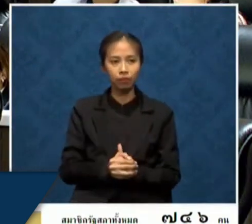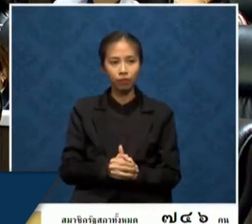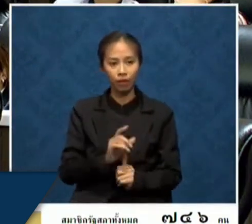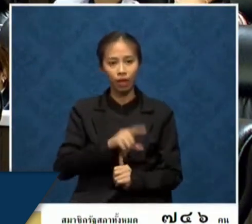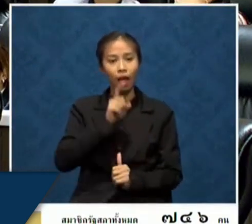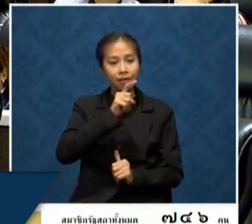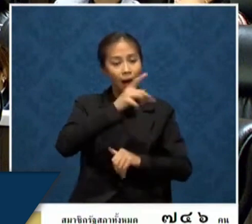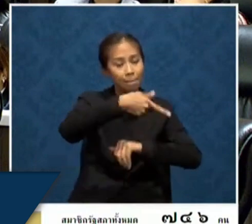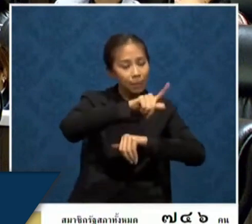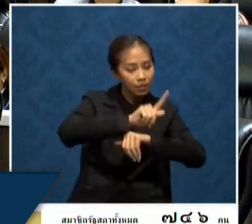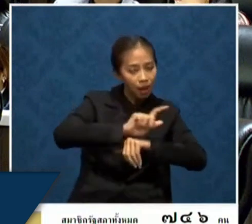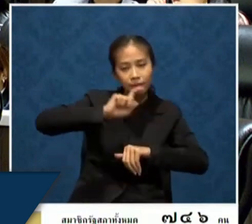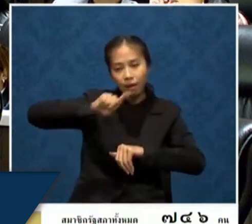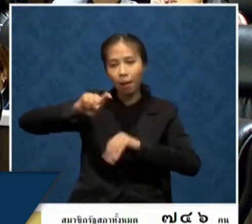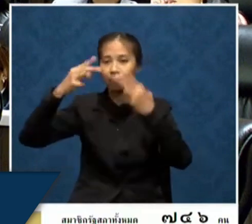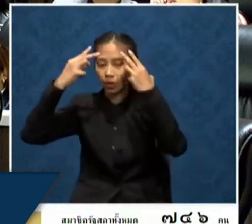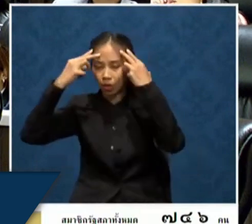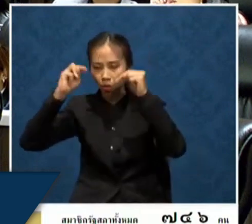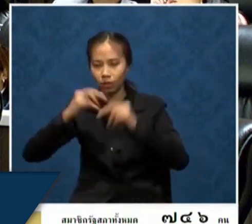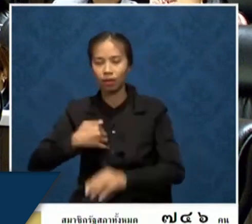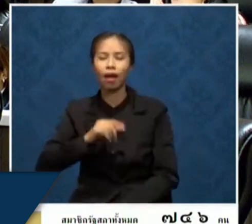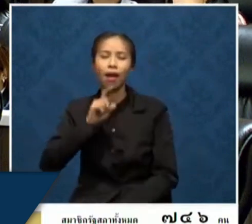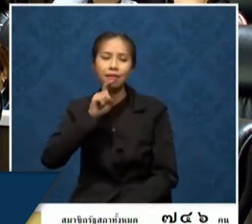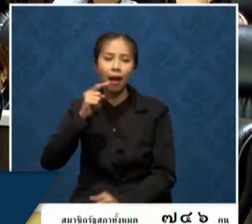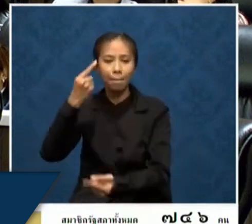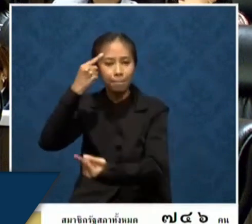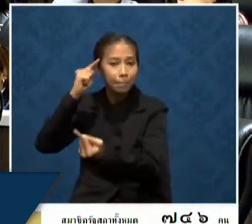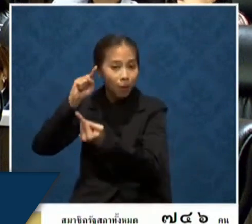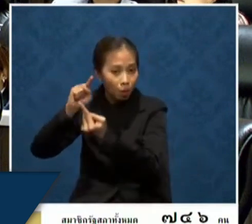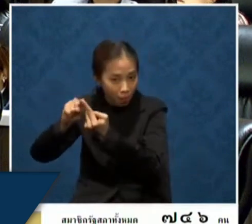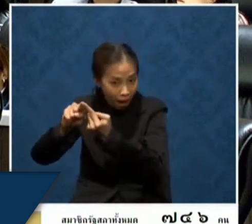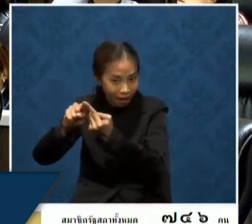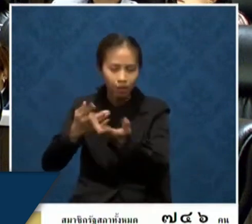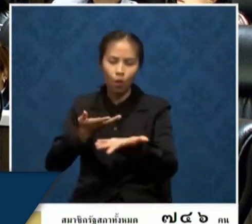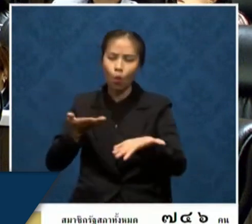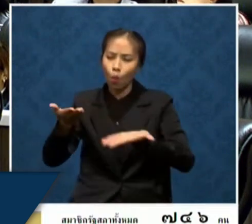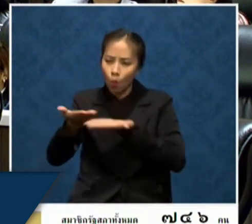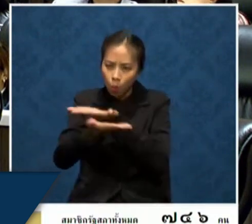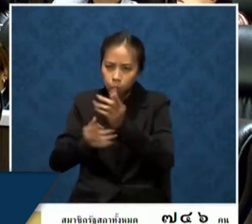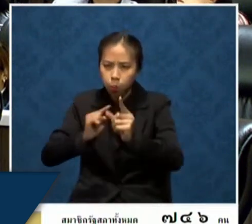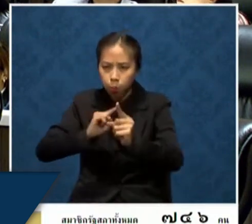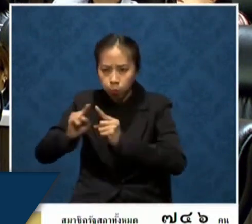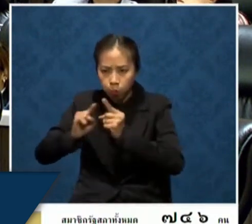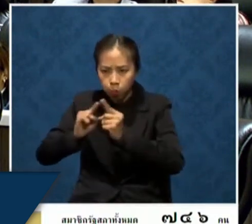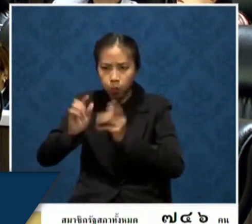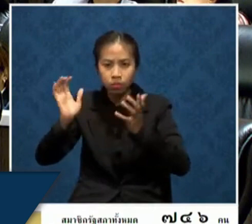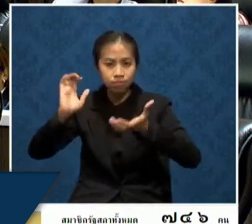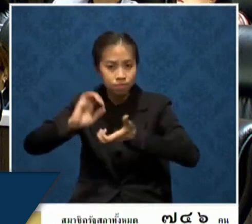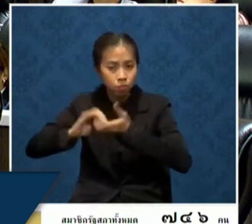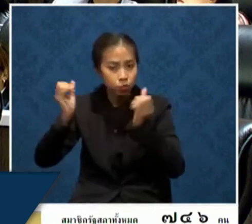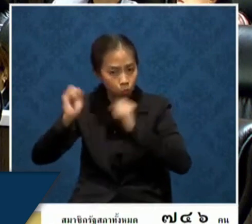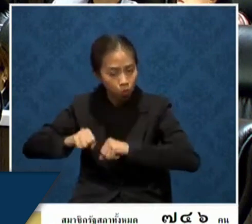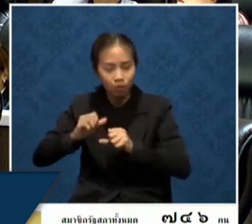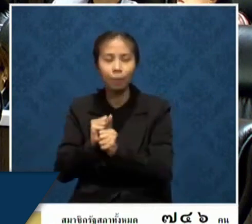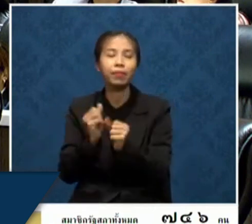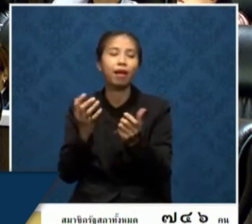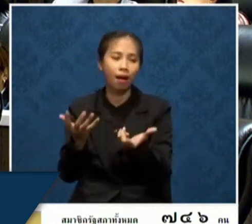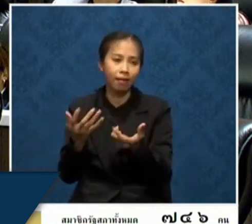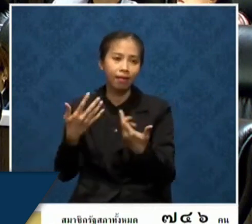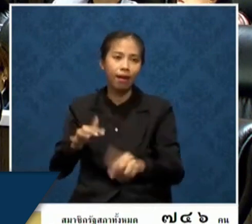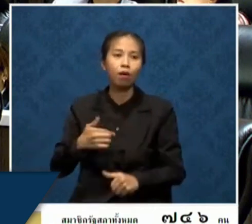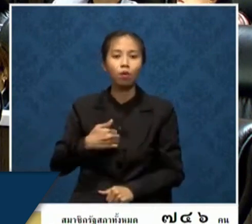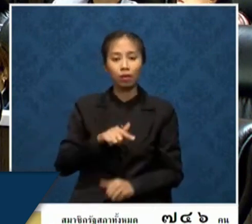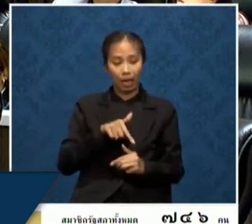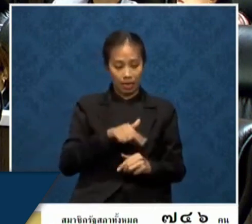นายกเกี่ยวกับ FTA คือท่านมีเป้าหมายในการเจรจา FTA อย่างไรท่านมีแนวทางส่งเสริมให้ใช้ FTA